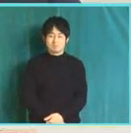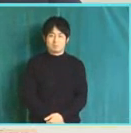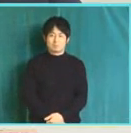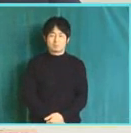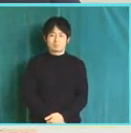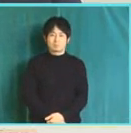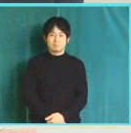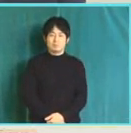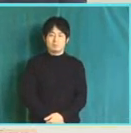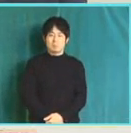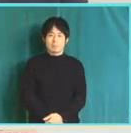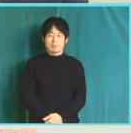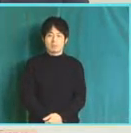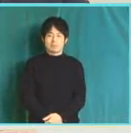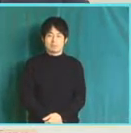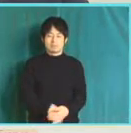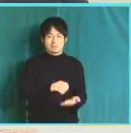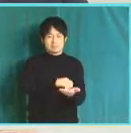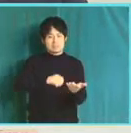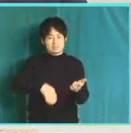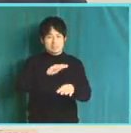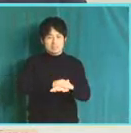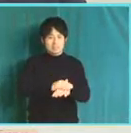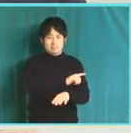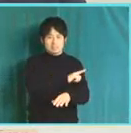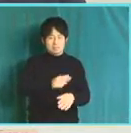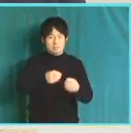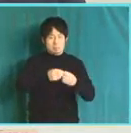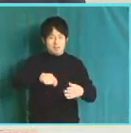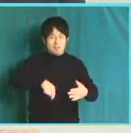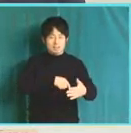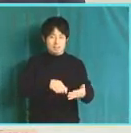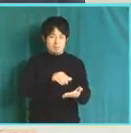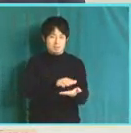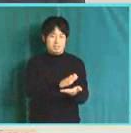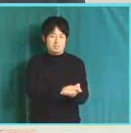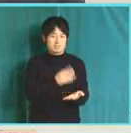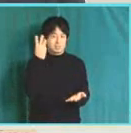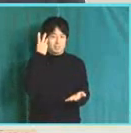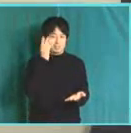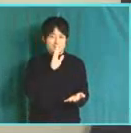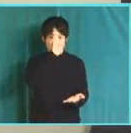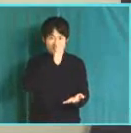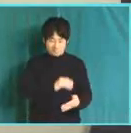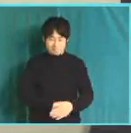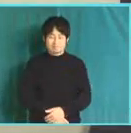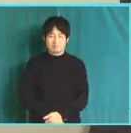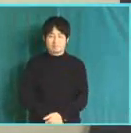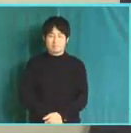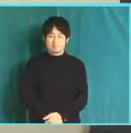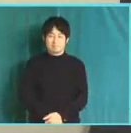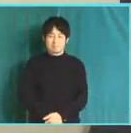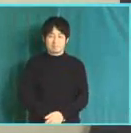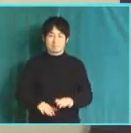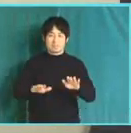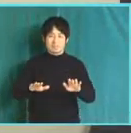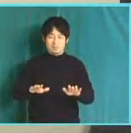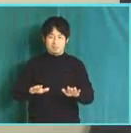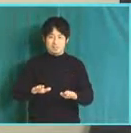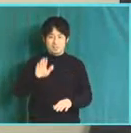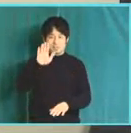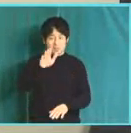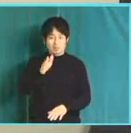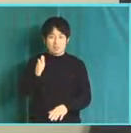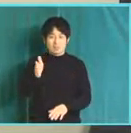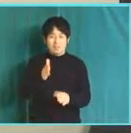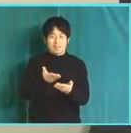います、 はいはい、扱い方出し方大変詳しく載っていますのでぜひご参照ください、はい、この時間はまもなく配布が